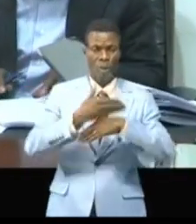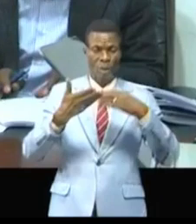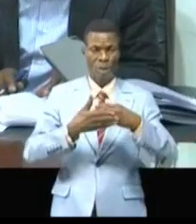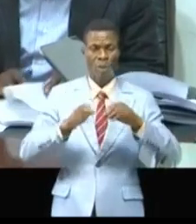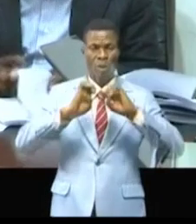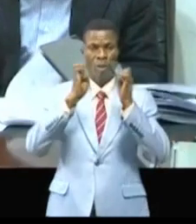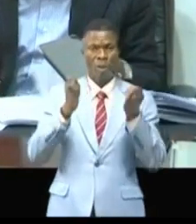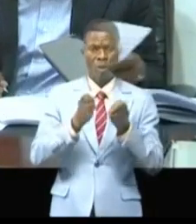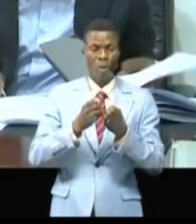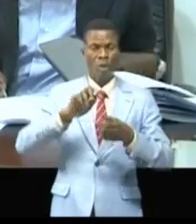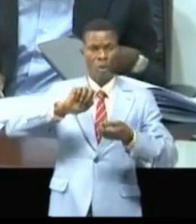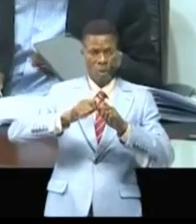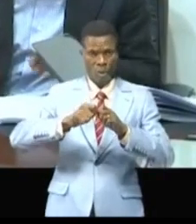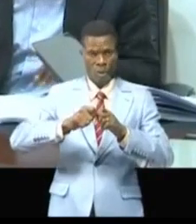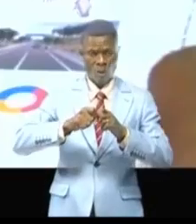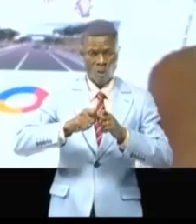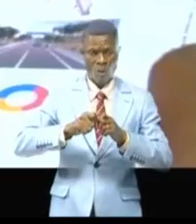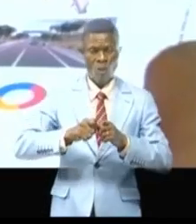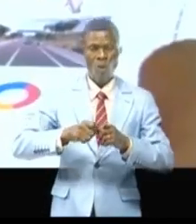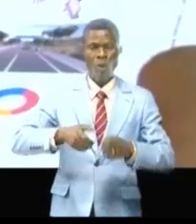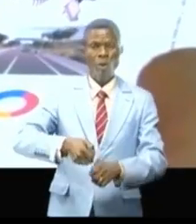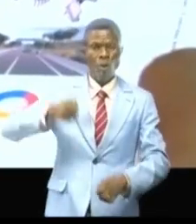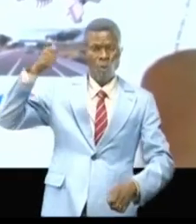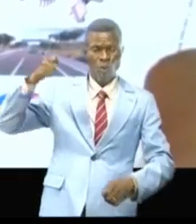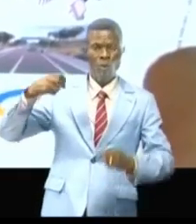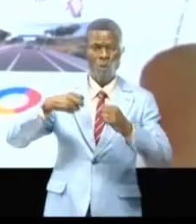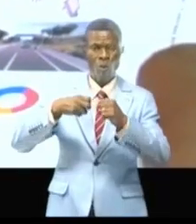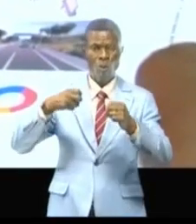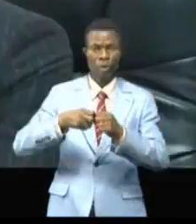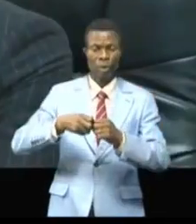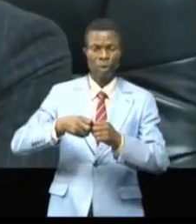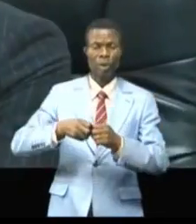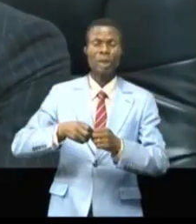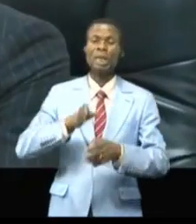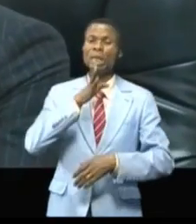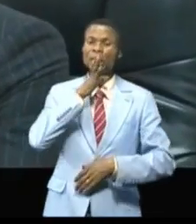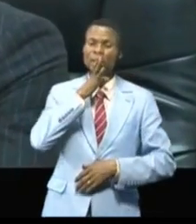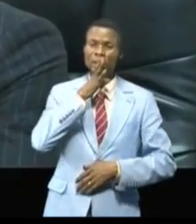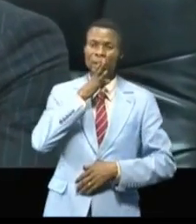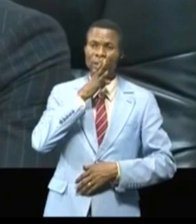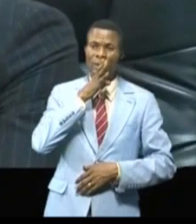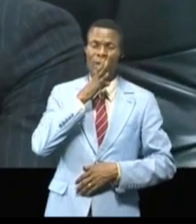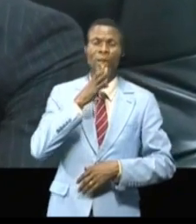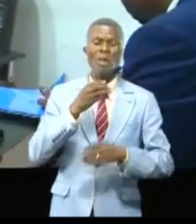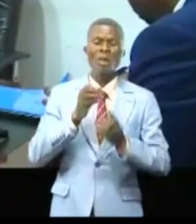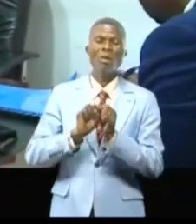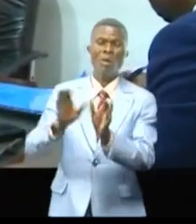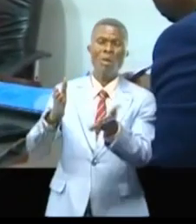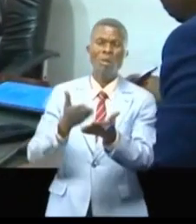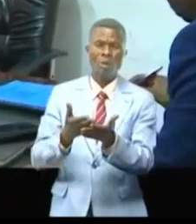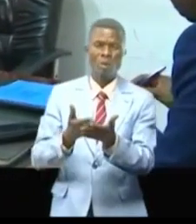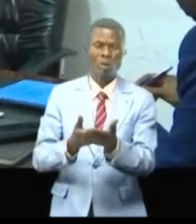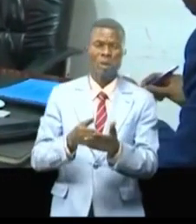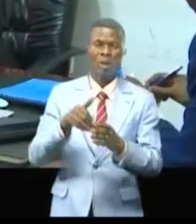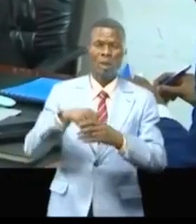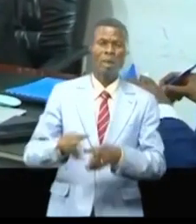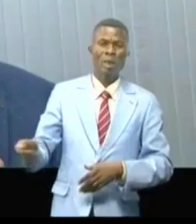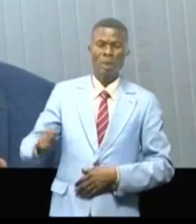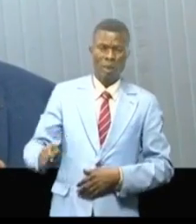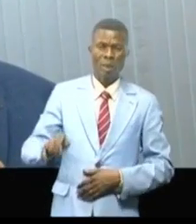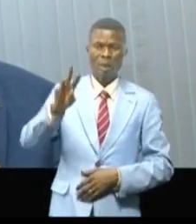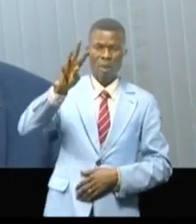SRU pour la réhabilitation de la centrale hydroélectrique de Pianamwanga qui est aujourd'hui à l'abandon. Située dans le territoire de